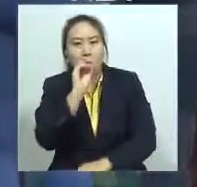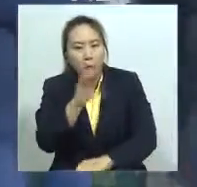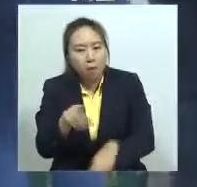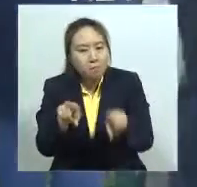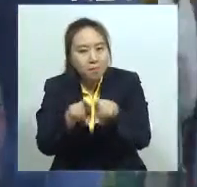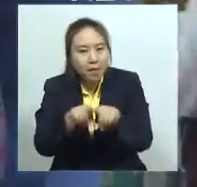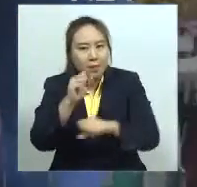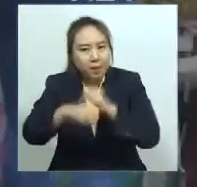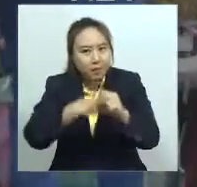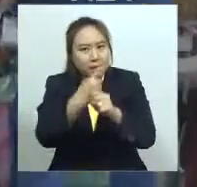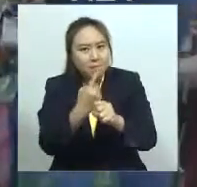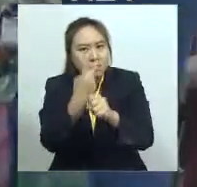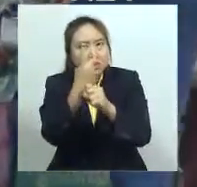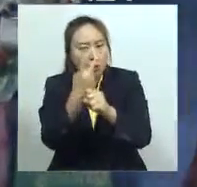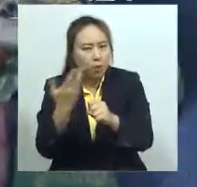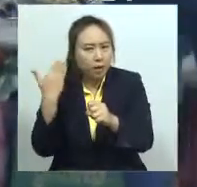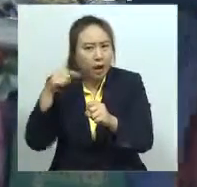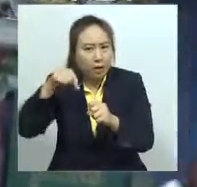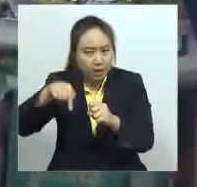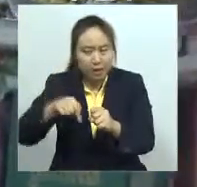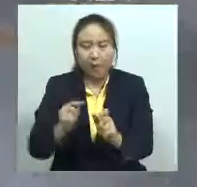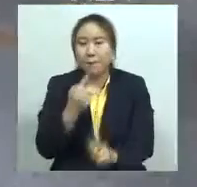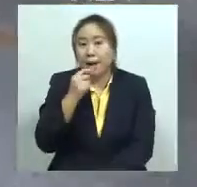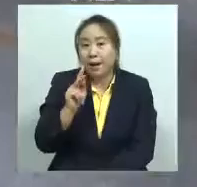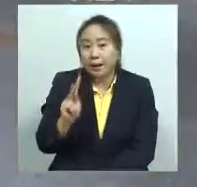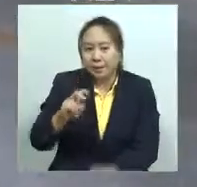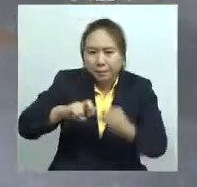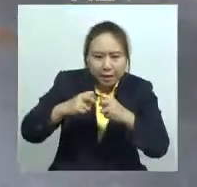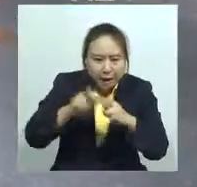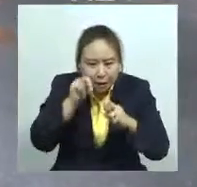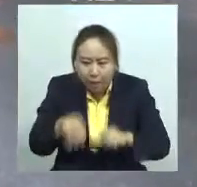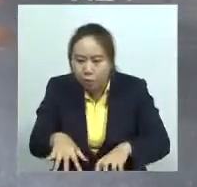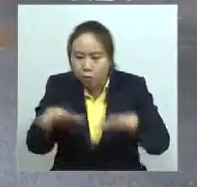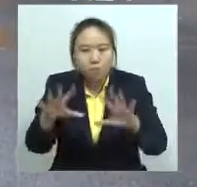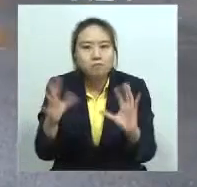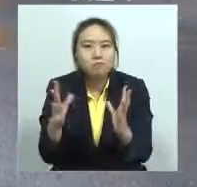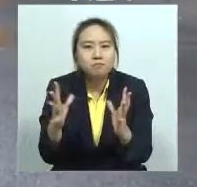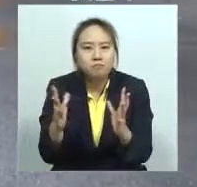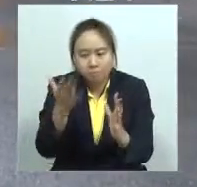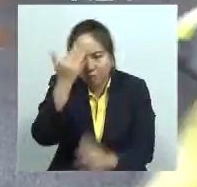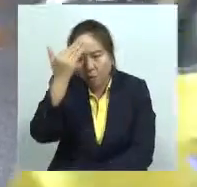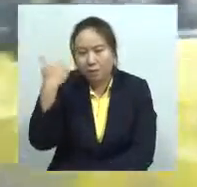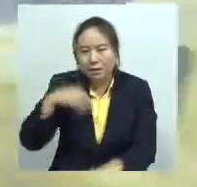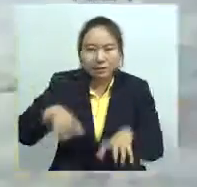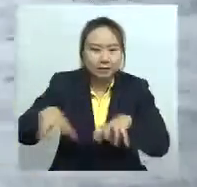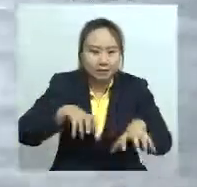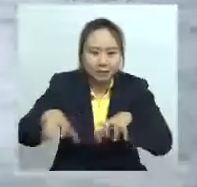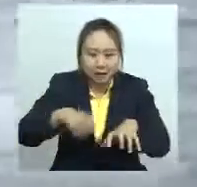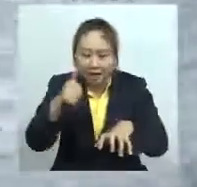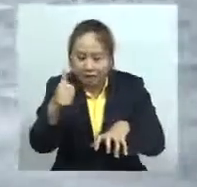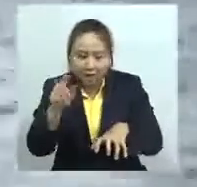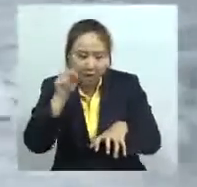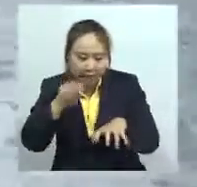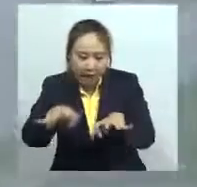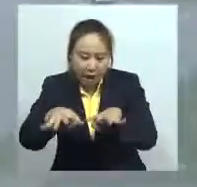ในช่วง 2-3 ปีนี้พื้นที่อำเภอปากเกร็ดไม่ค่อยประสบกับปัญหาน้ำท่วมเนื่องจากมีการบริหารจัดการและการระบายน้ำล